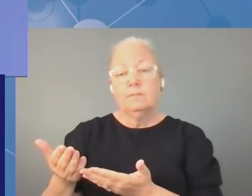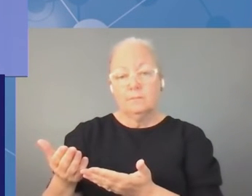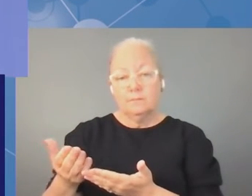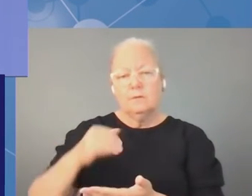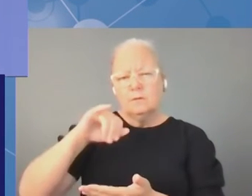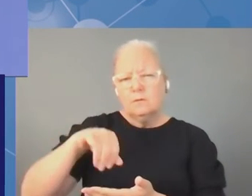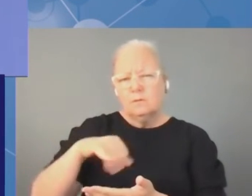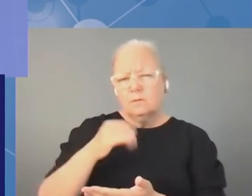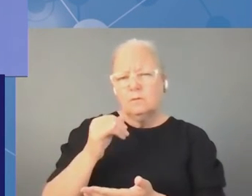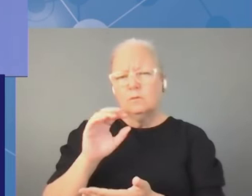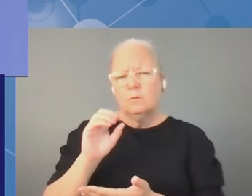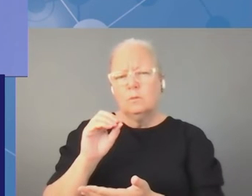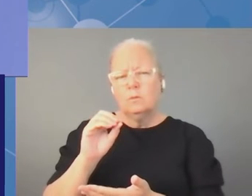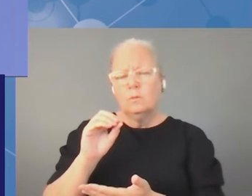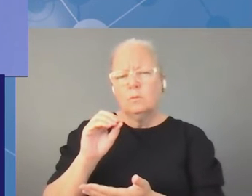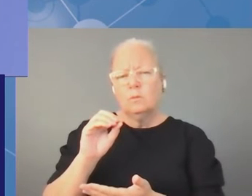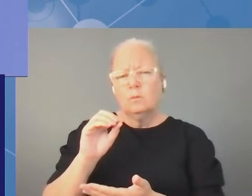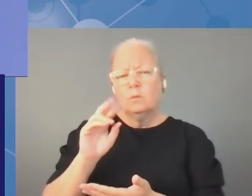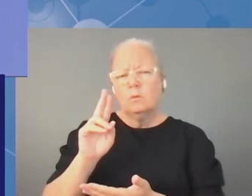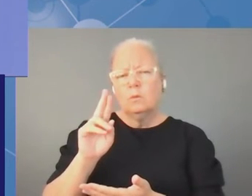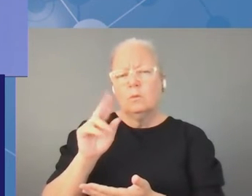IGF. И сейчас